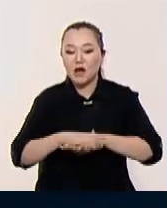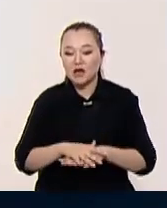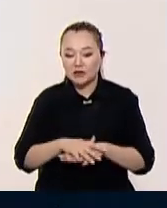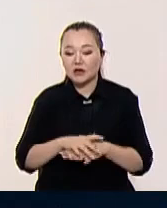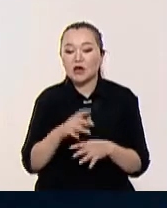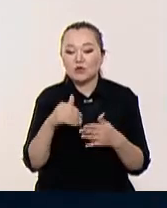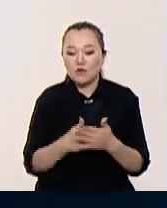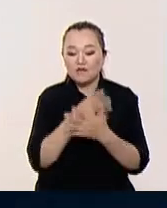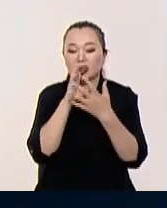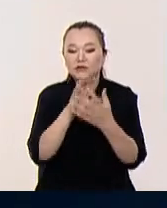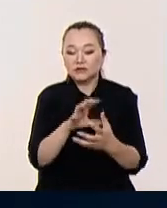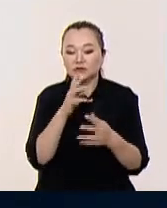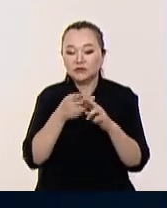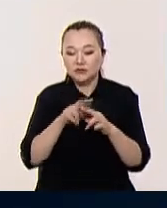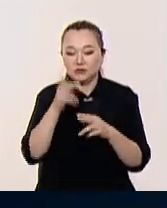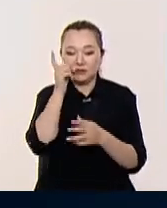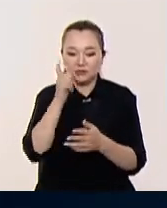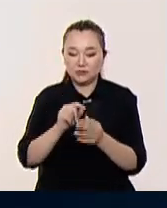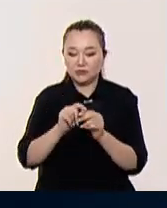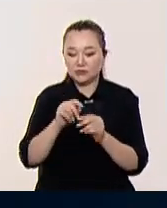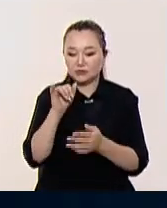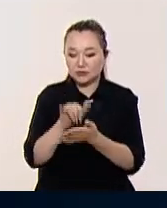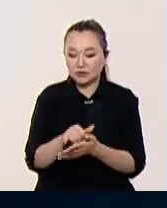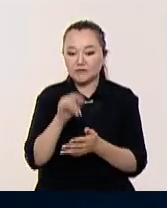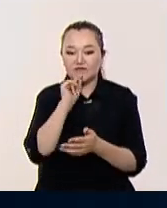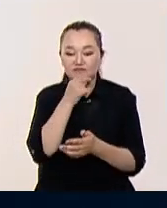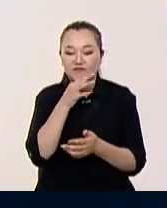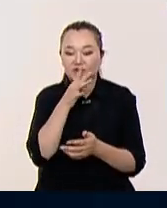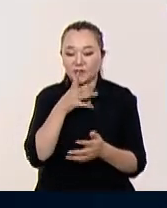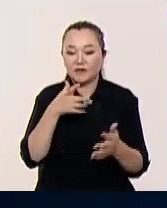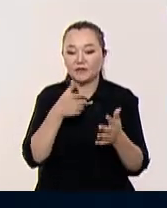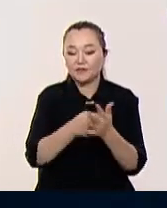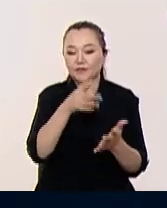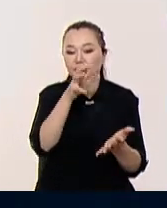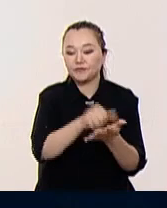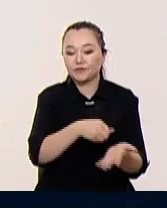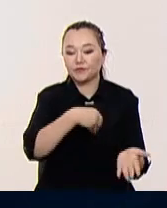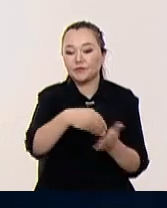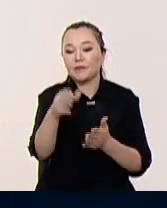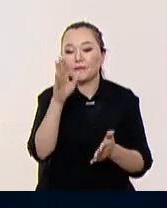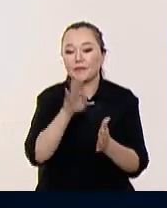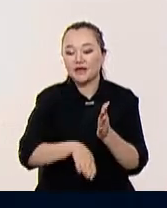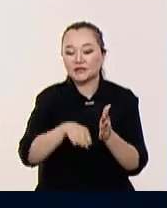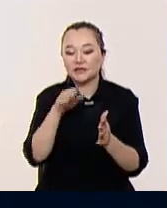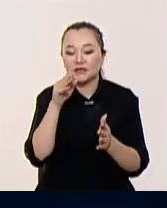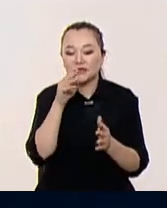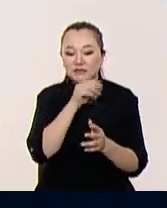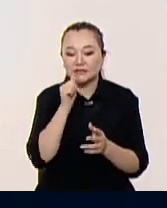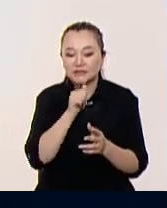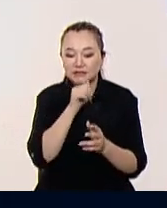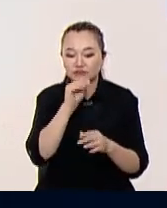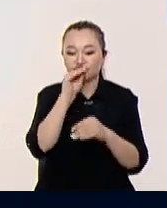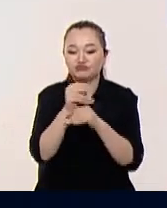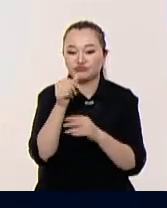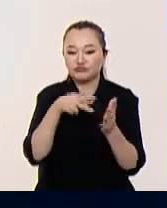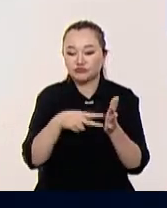«Автобусы», который запустили в мобильном приложении, позволяет сэкономить время на бронировании и покупку билетов без скрытых наценок. А стоимость